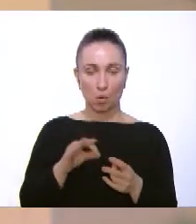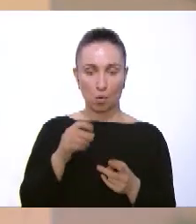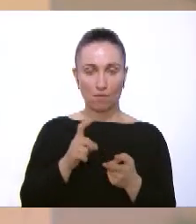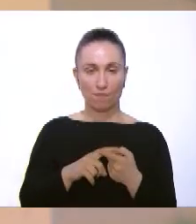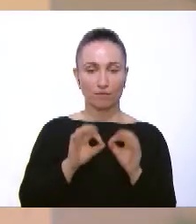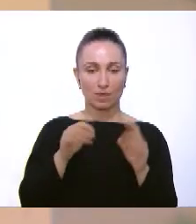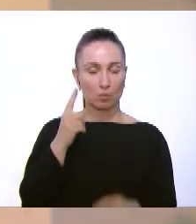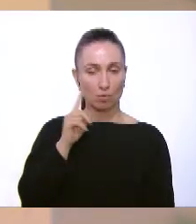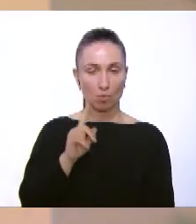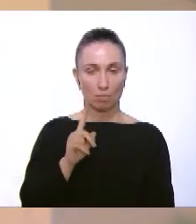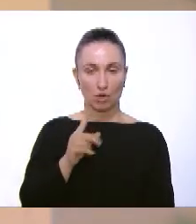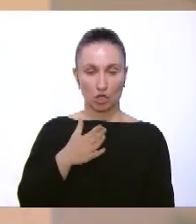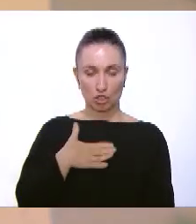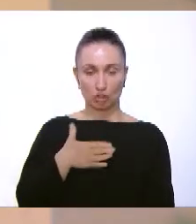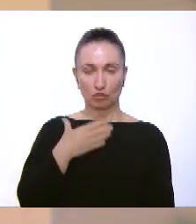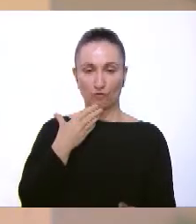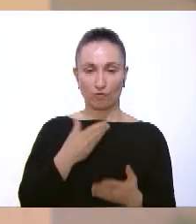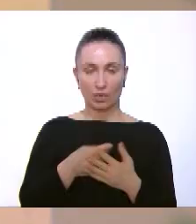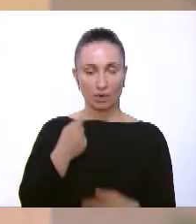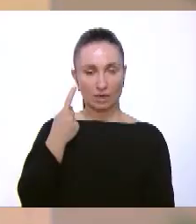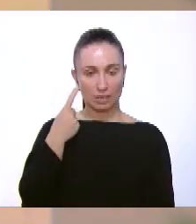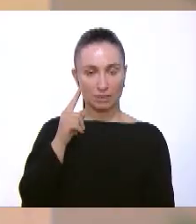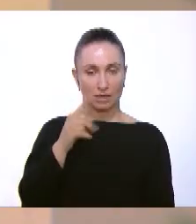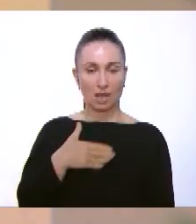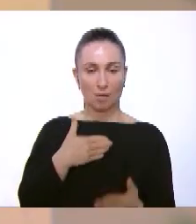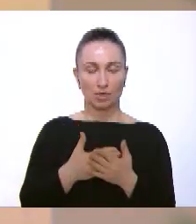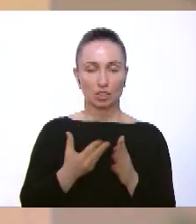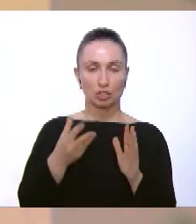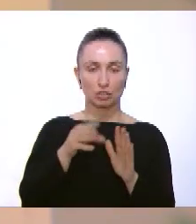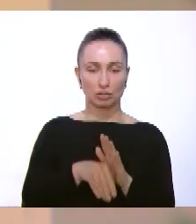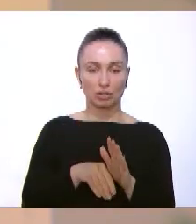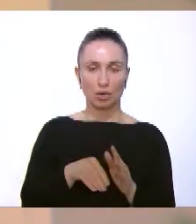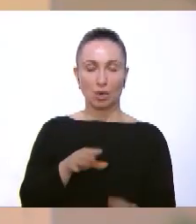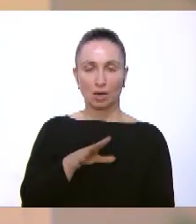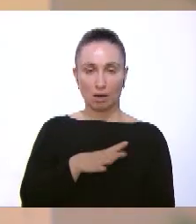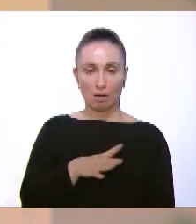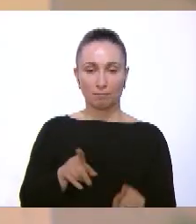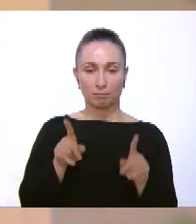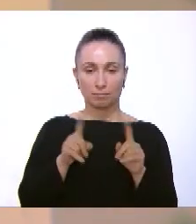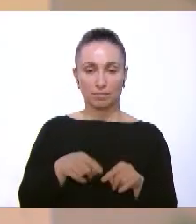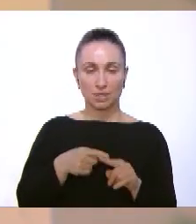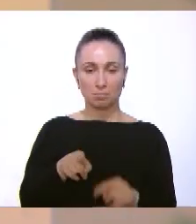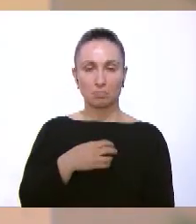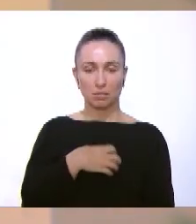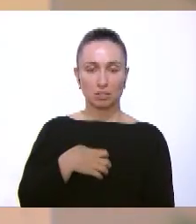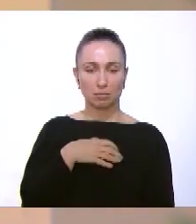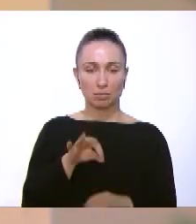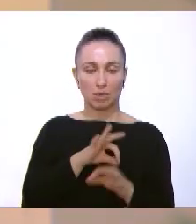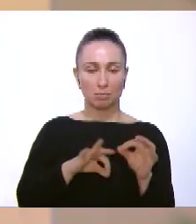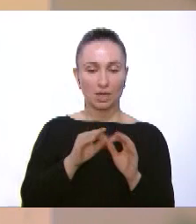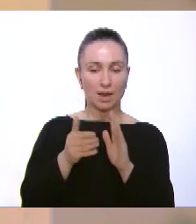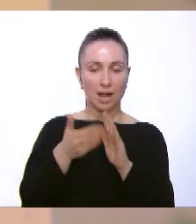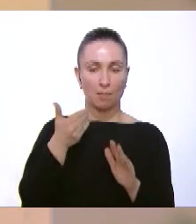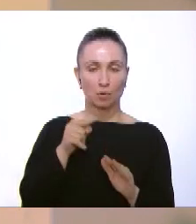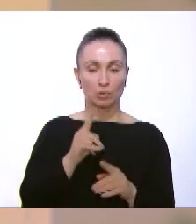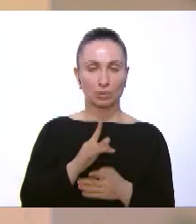ვსაუბრობთ, ვიტყვით, რომ ჩვენი ინიციაცია და აქტიური ჩართულობა იყო ასევე იმ მნიშვნელოვანი პროექტის გამოძახილი,